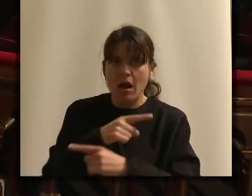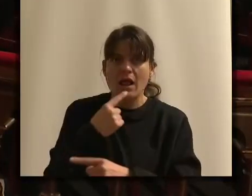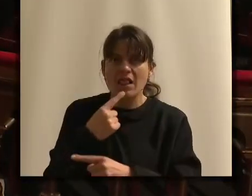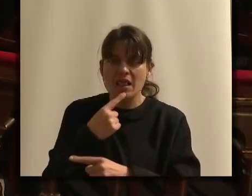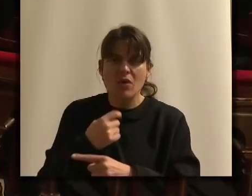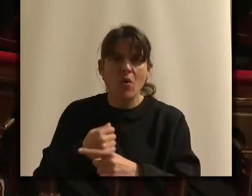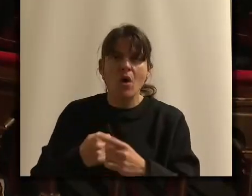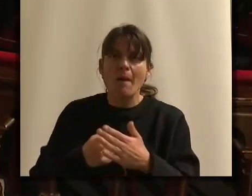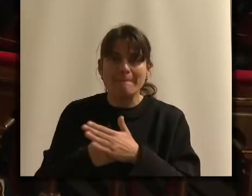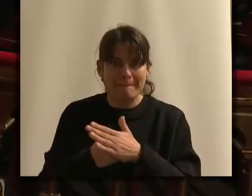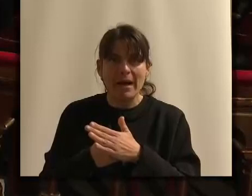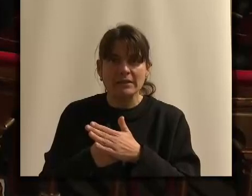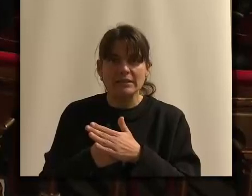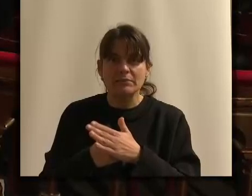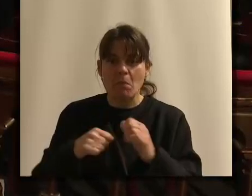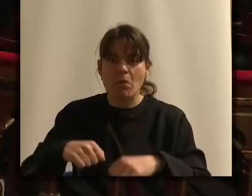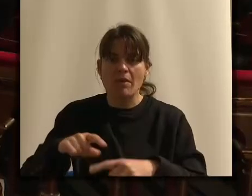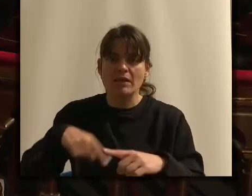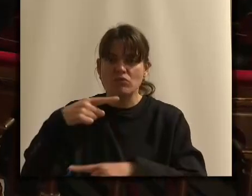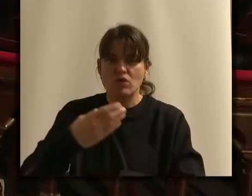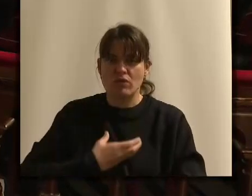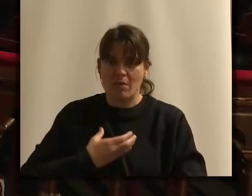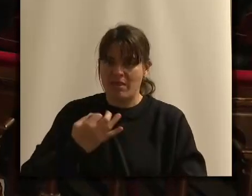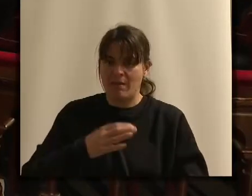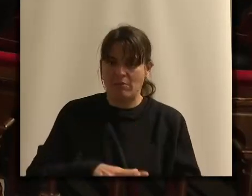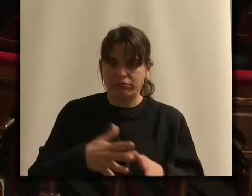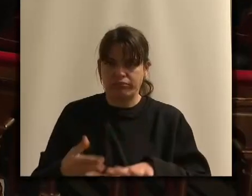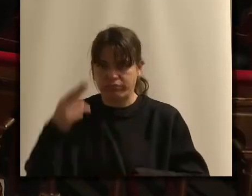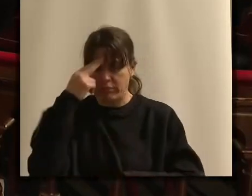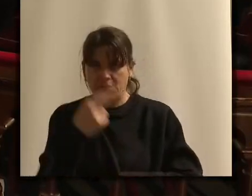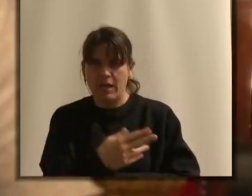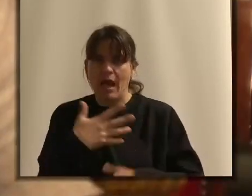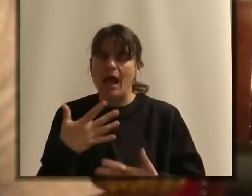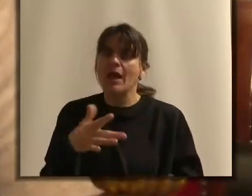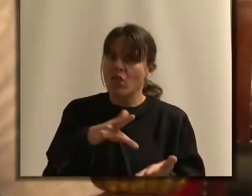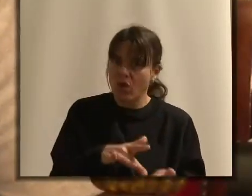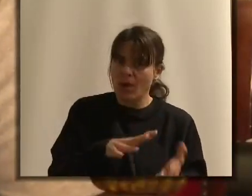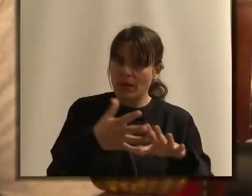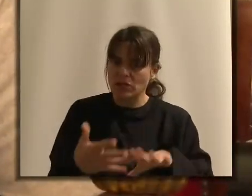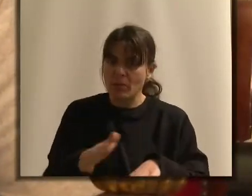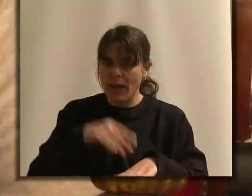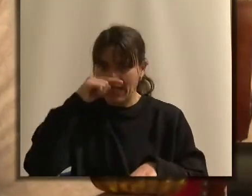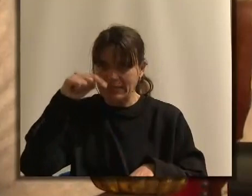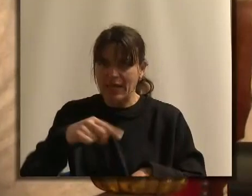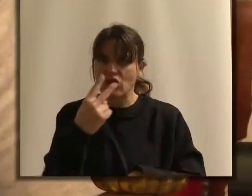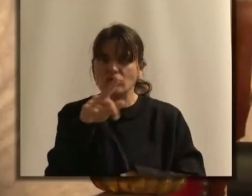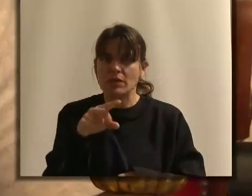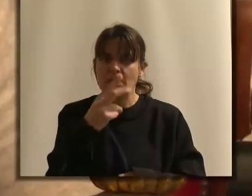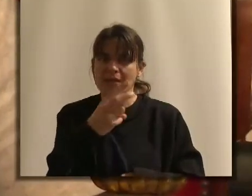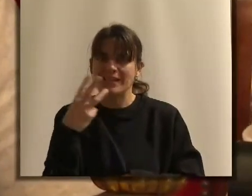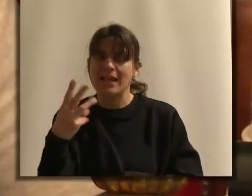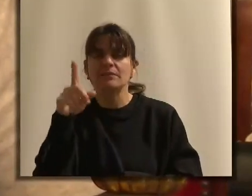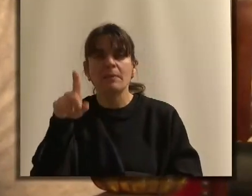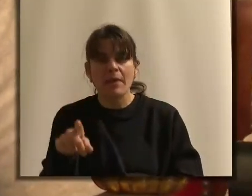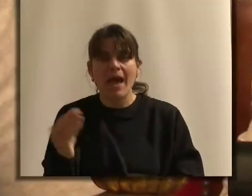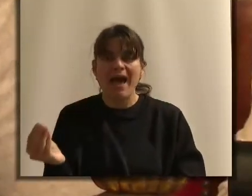coeficients màxims que llavors els ajuntaments els hem d'aplicar. Llavors, ara fem aquesta aplicació per aquest any 2023, però també ja